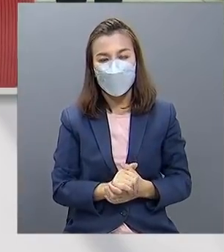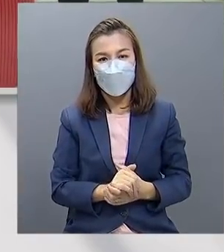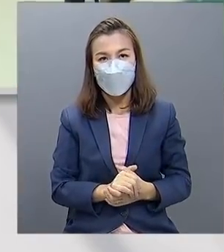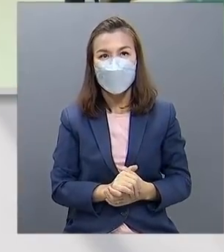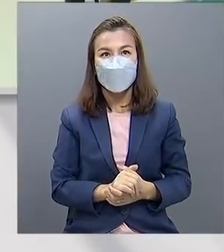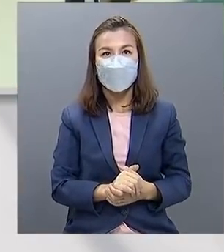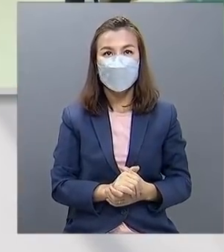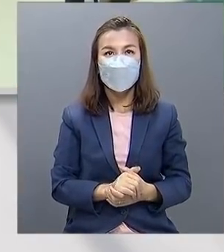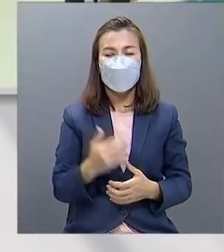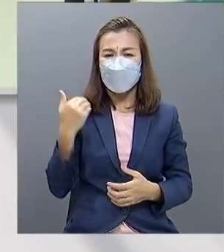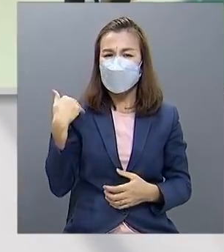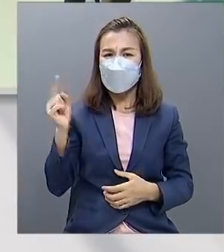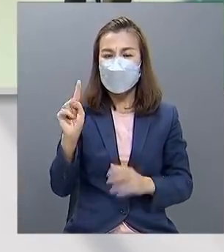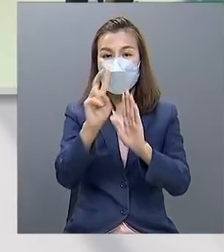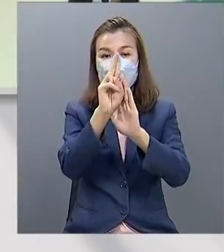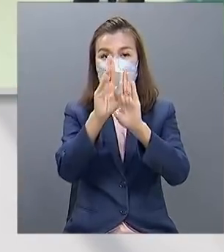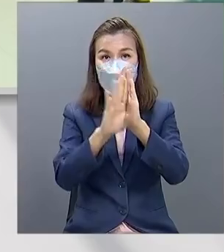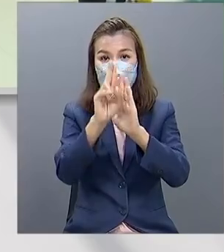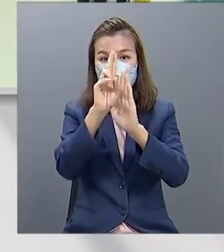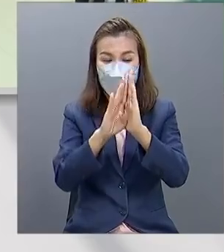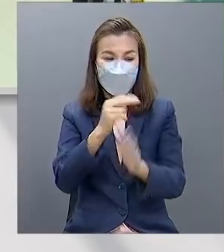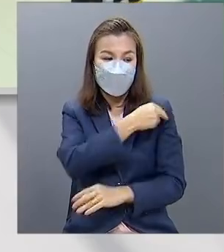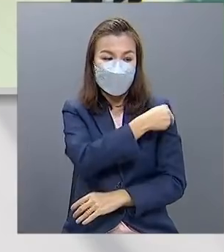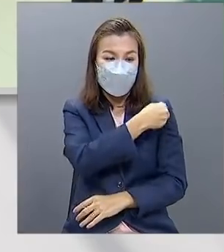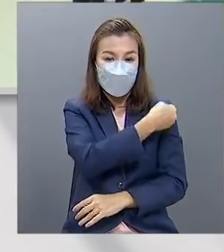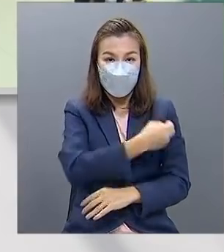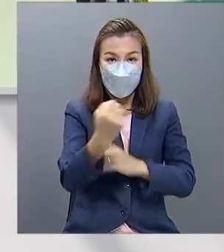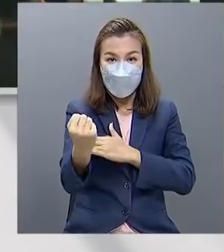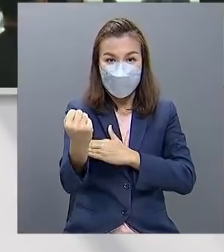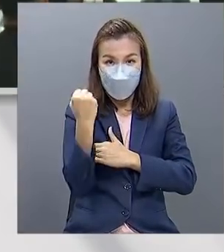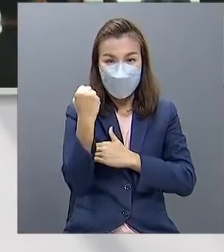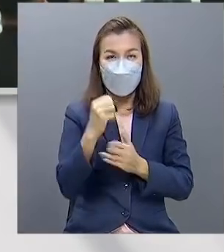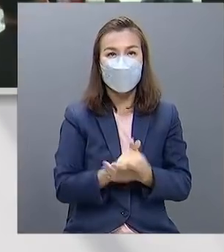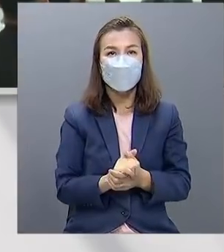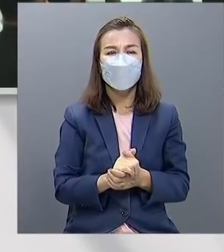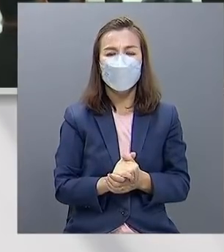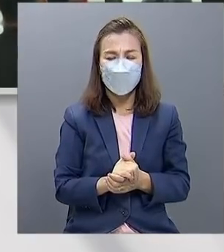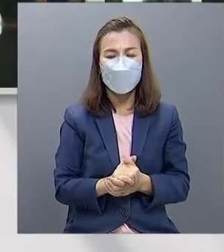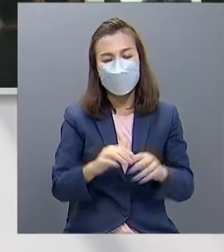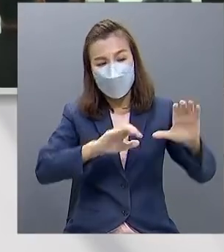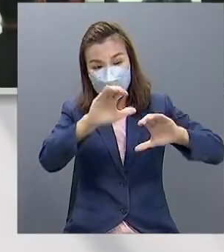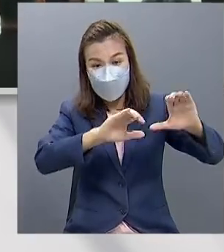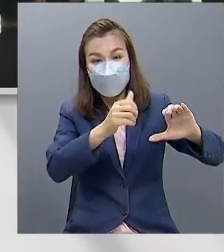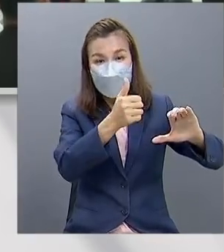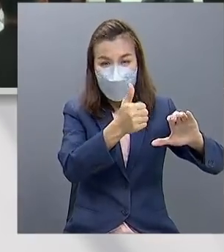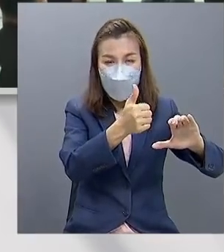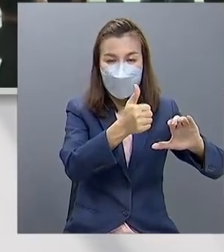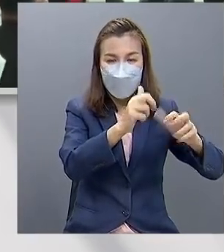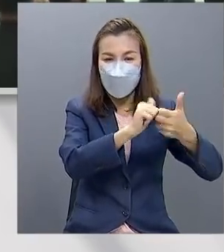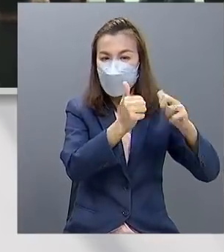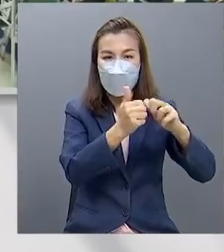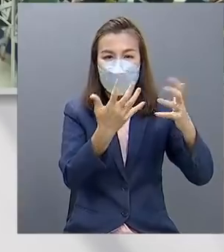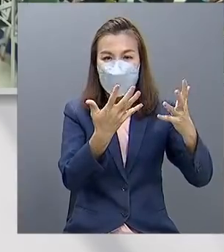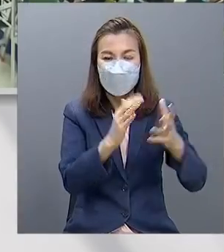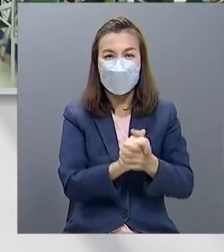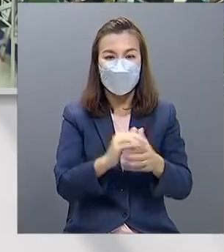าระบบสาธารณสุขของไทยเนี่ยมีความเข้มแข็งนะคะแล้วก็เอาอยู่สามารถเดินหน้าต่อไปได้ค่ะส่วนการระบาดของโควิด